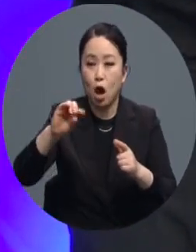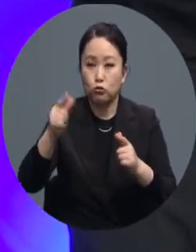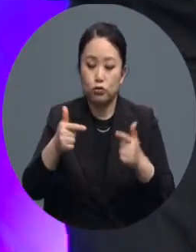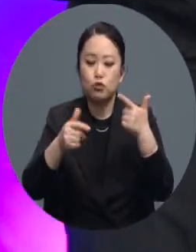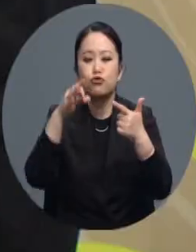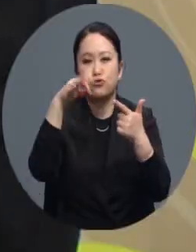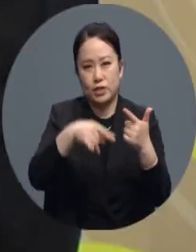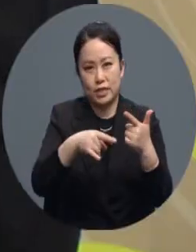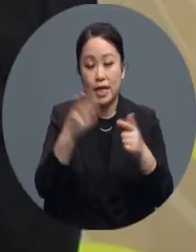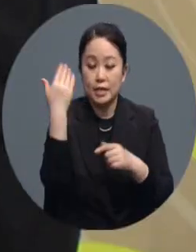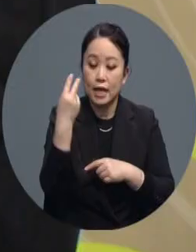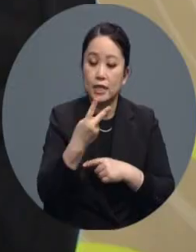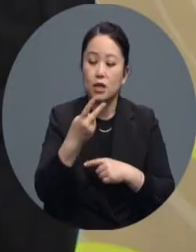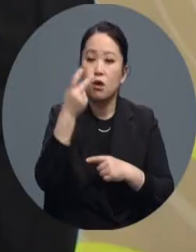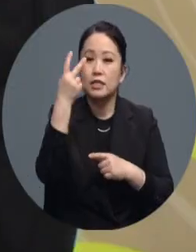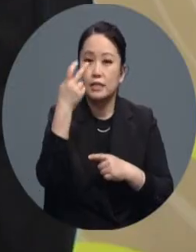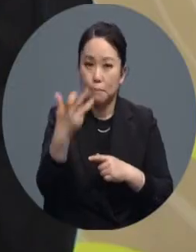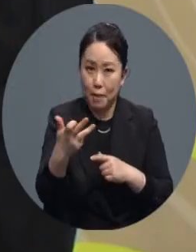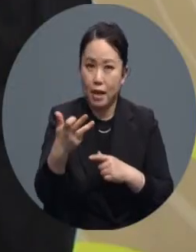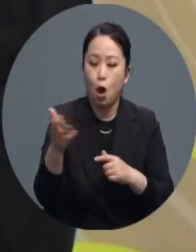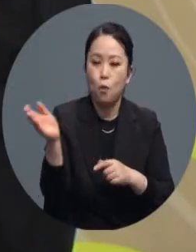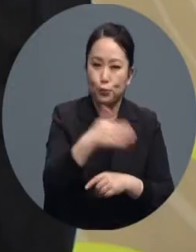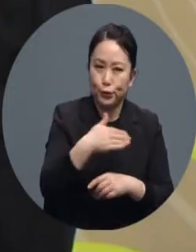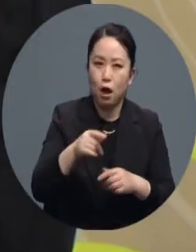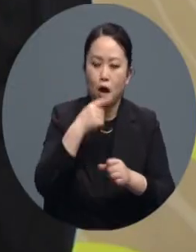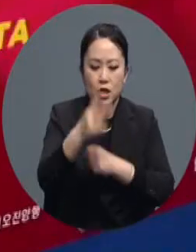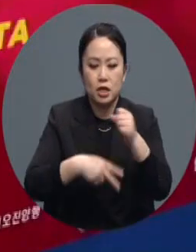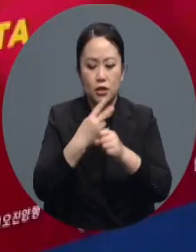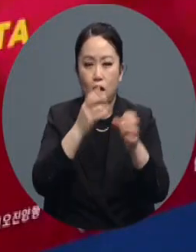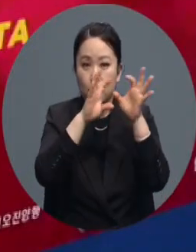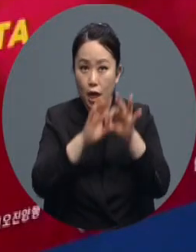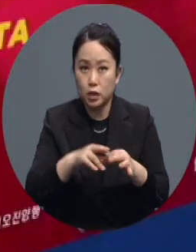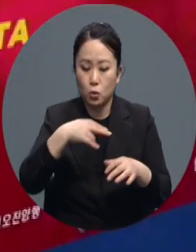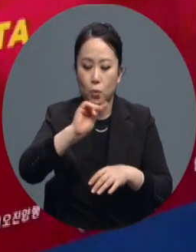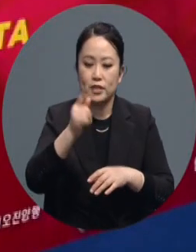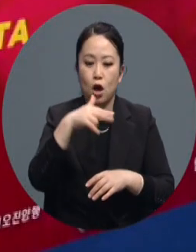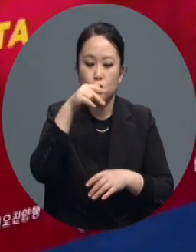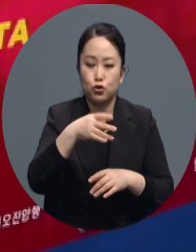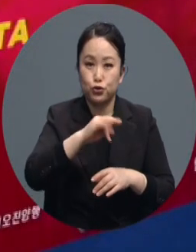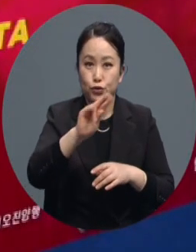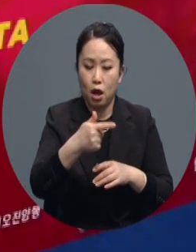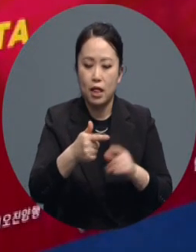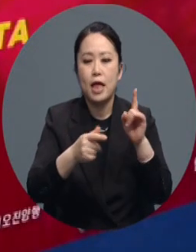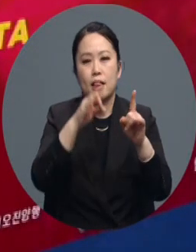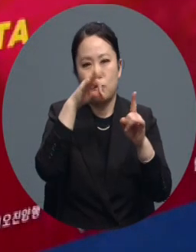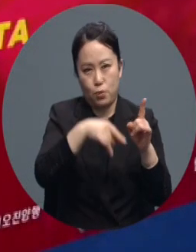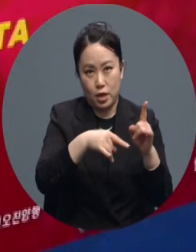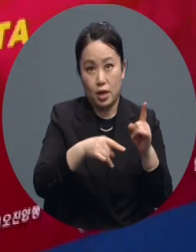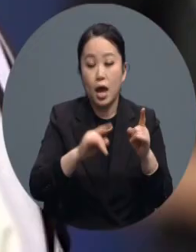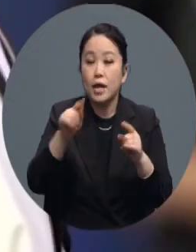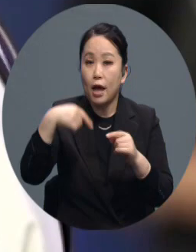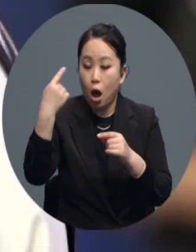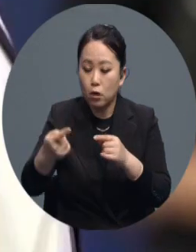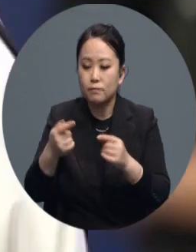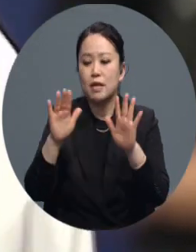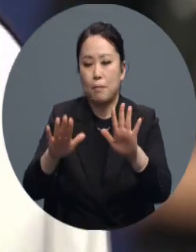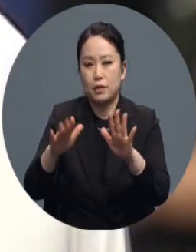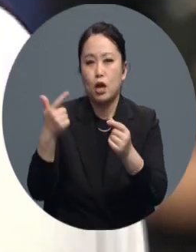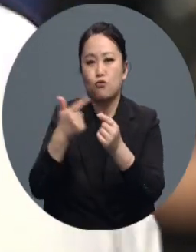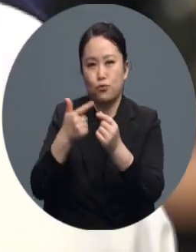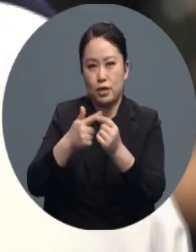지난 2018년부터 2년 연속 부산의 모모스 커피 전주현 선수가 우승을 한 데 이어 또 수상자를 배출한